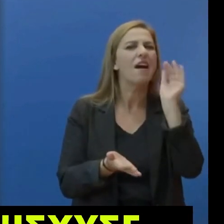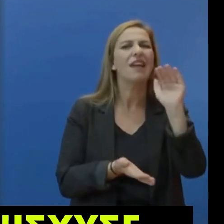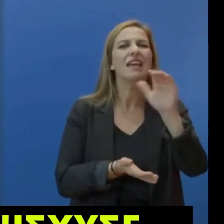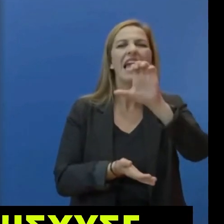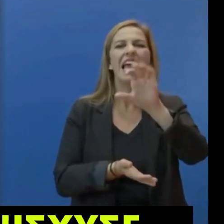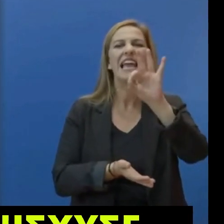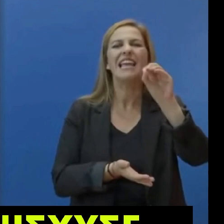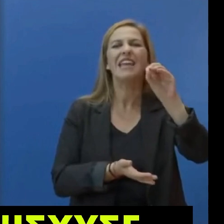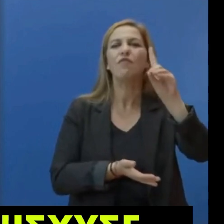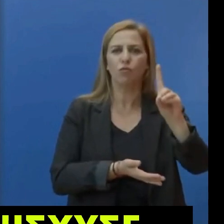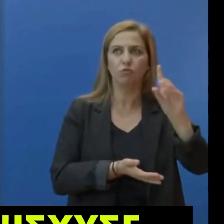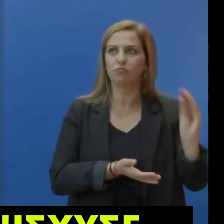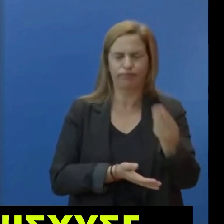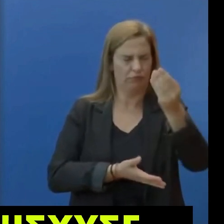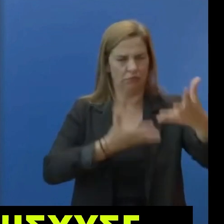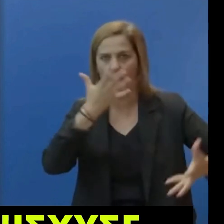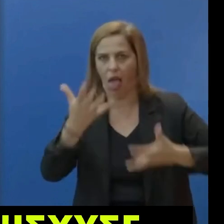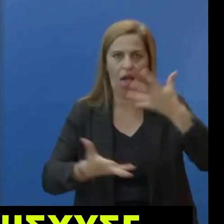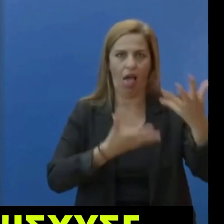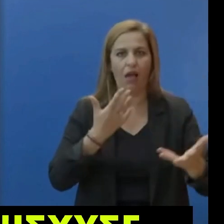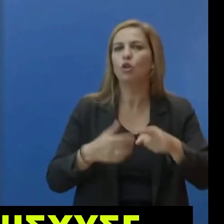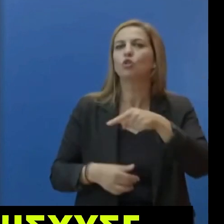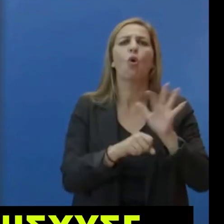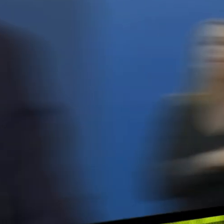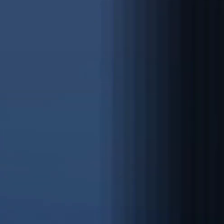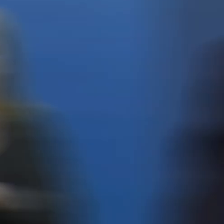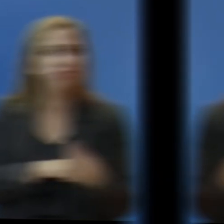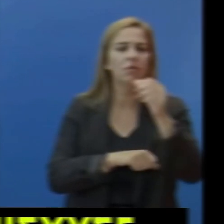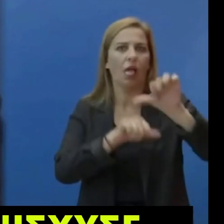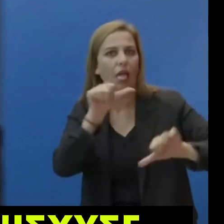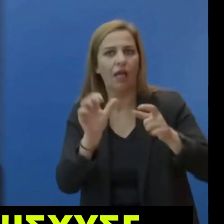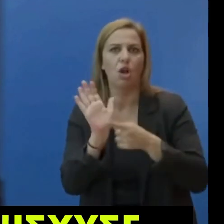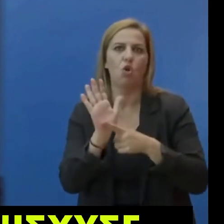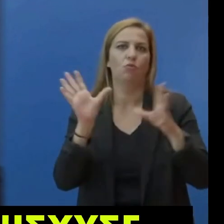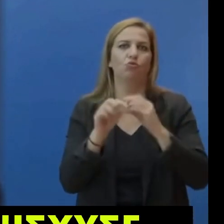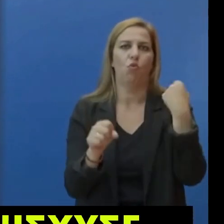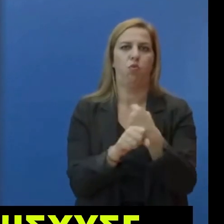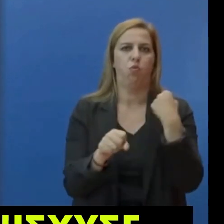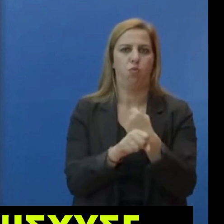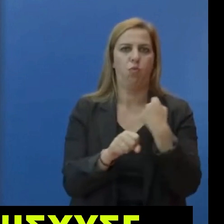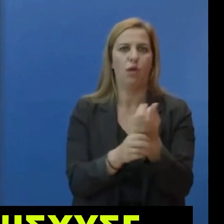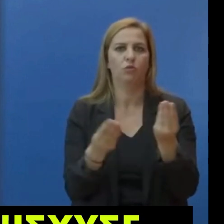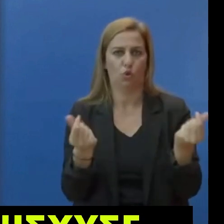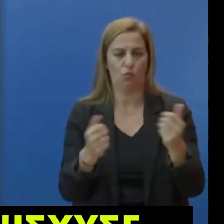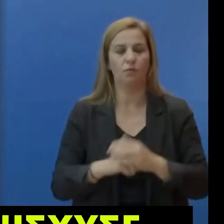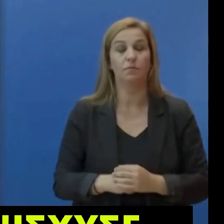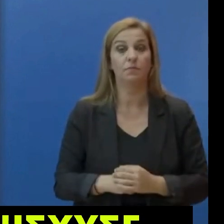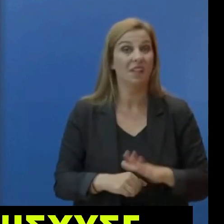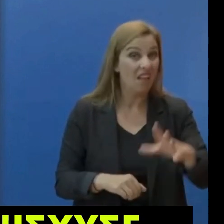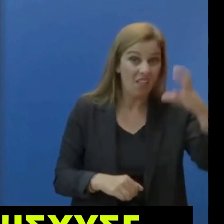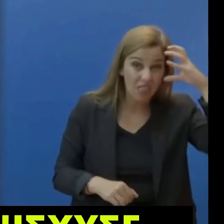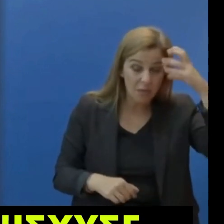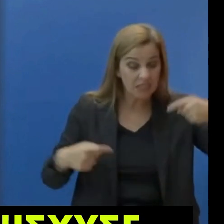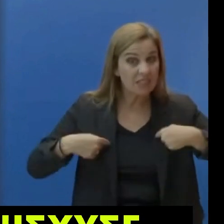οι τελιβεράδες να έχουν όλοι σχέση εξαρτημένης εργασίας. Να θυμίσω εδώ ότι είναι η δική μας κυβέρνηση και ο δικός